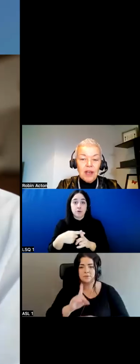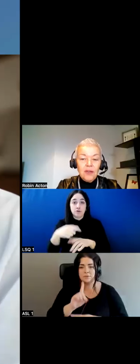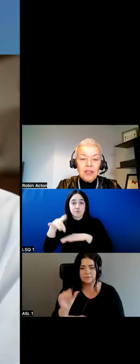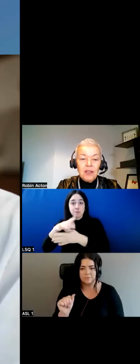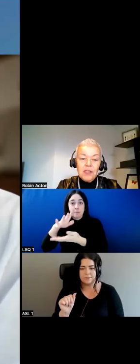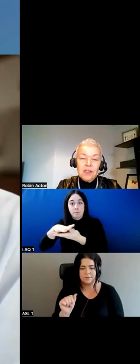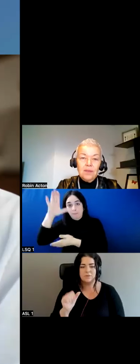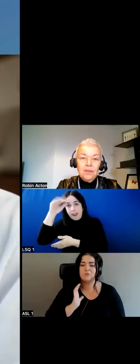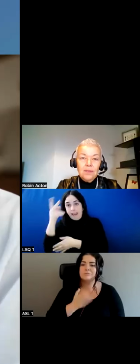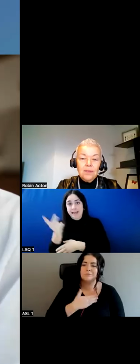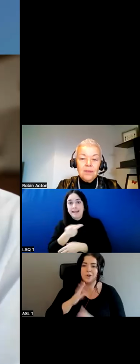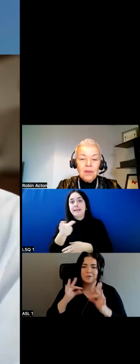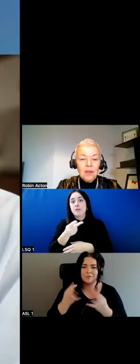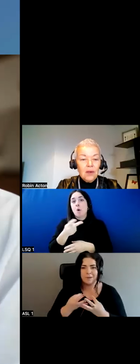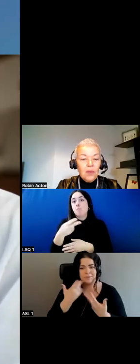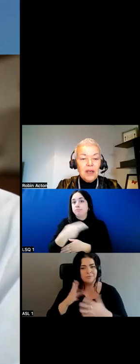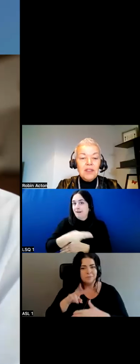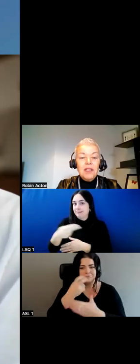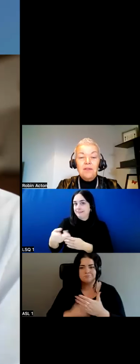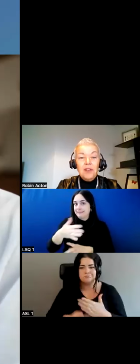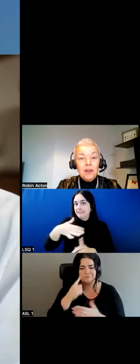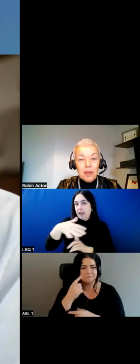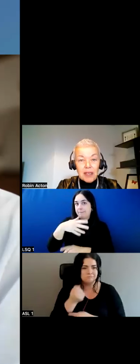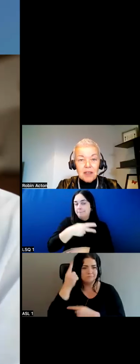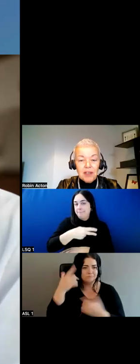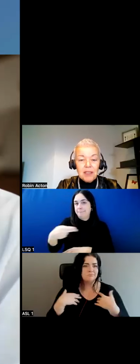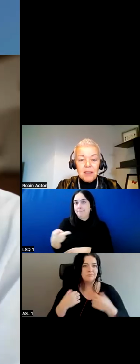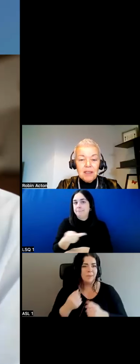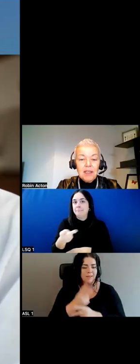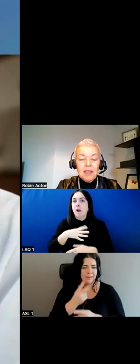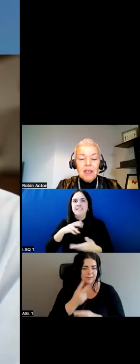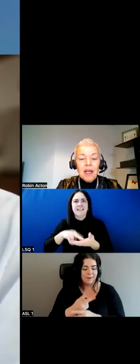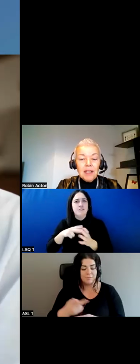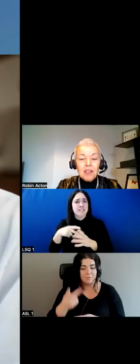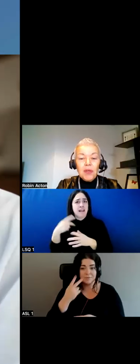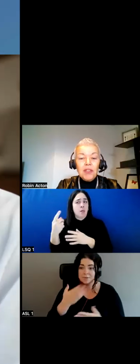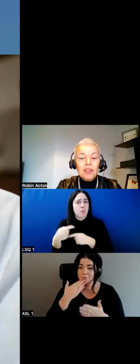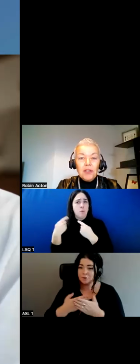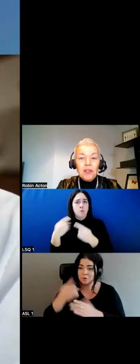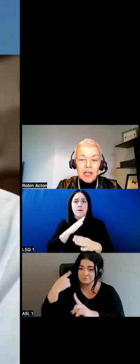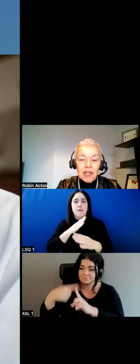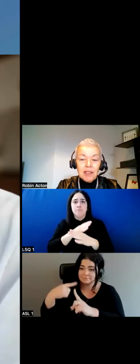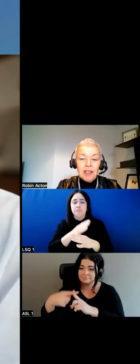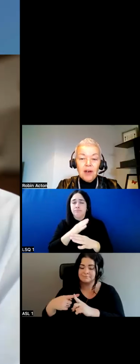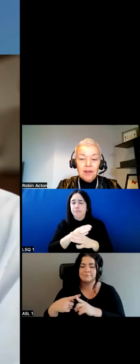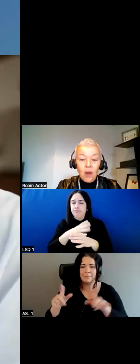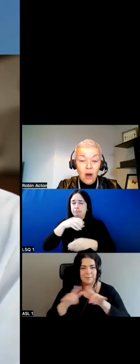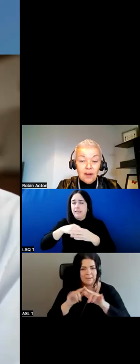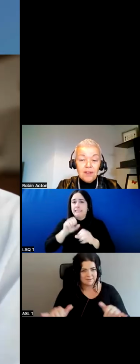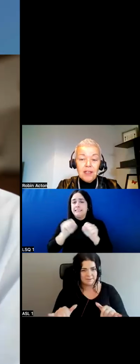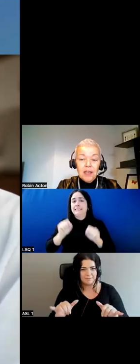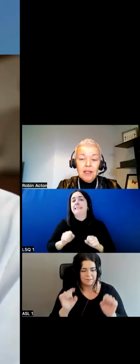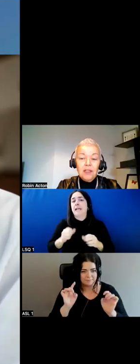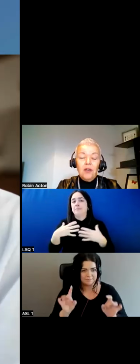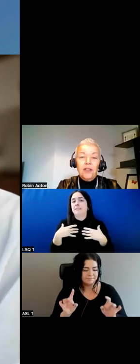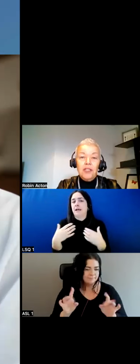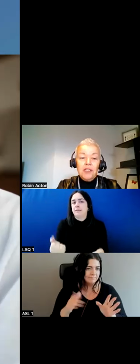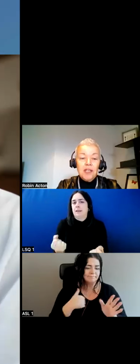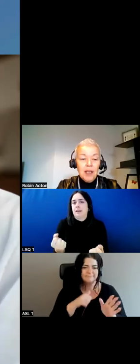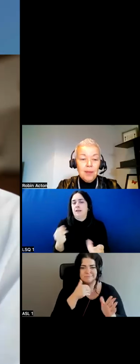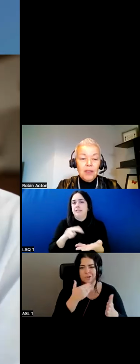eu de nombreuses expériences avec le système de santé. Nous avons vu ce qu'il y a de mieux et nous avons fait l'expérience directe